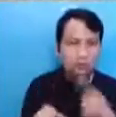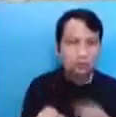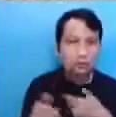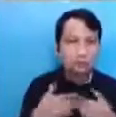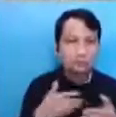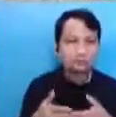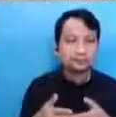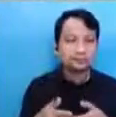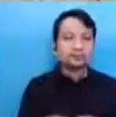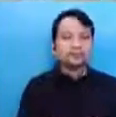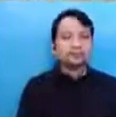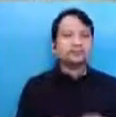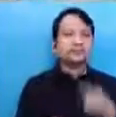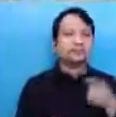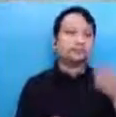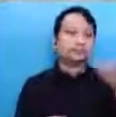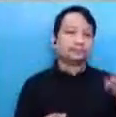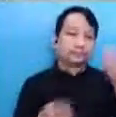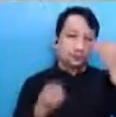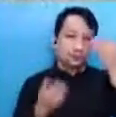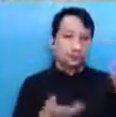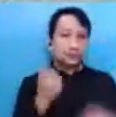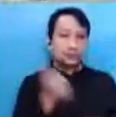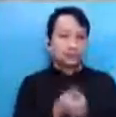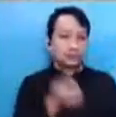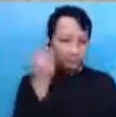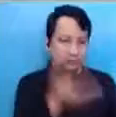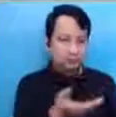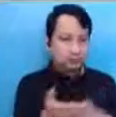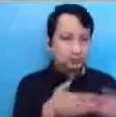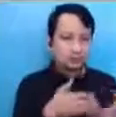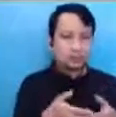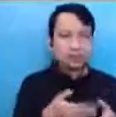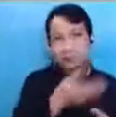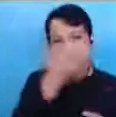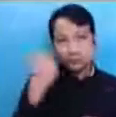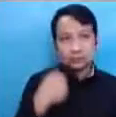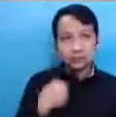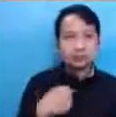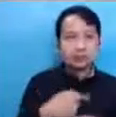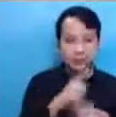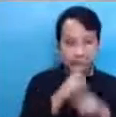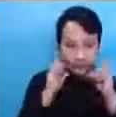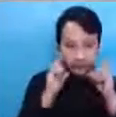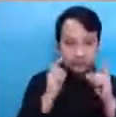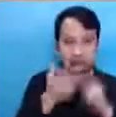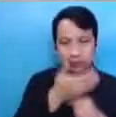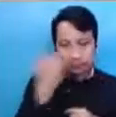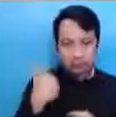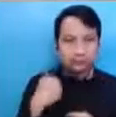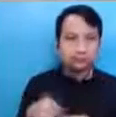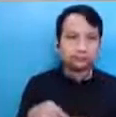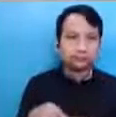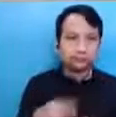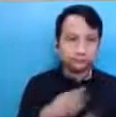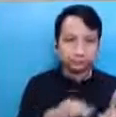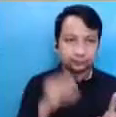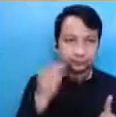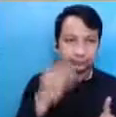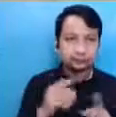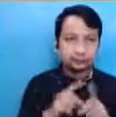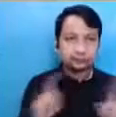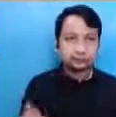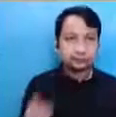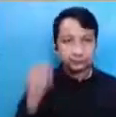sa pag-alala ng mga kababayan natin ay nalilimutan nilang magsuot ng face mask at observe ng physical